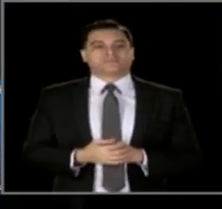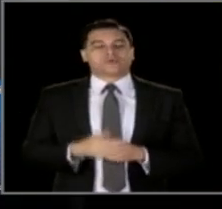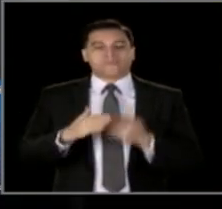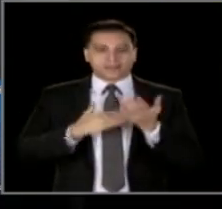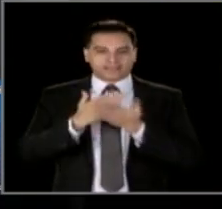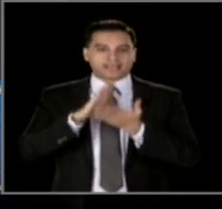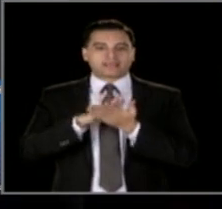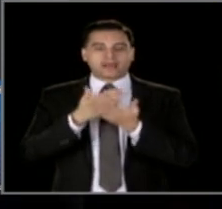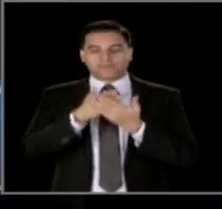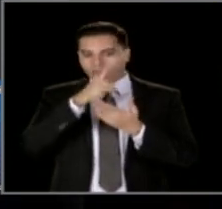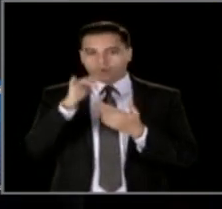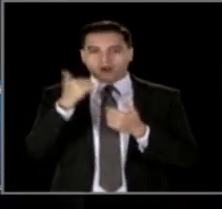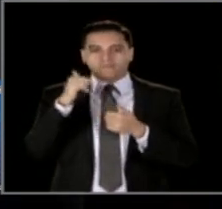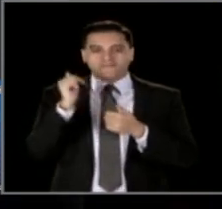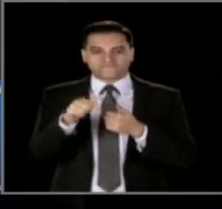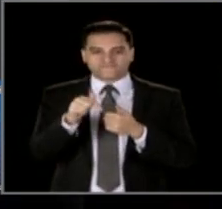وترجمت للعربية في